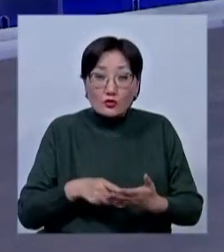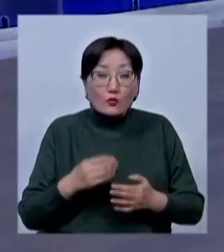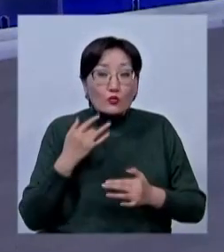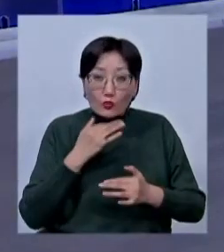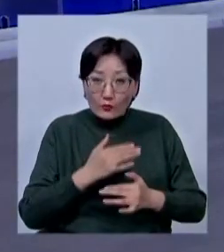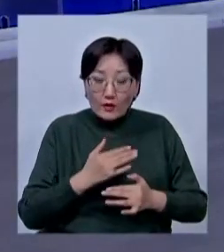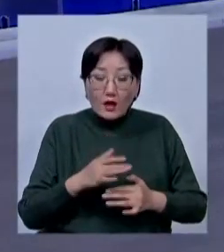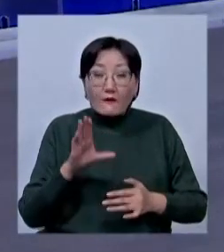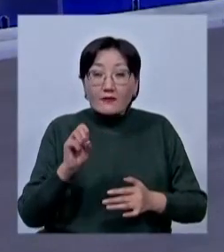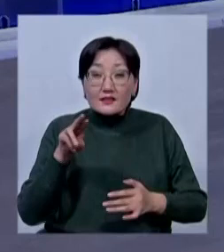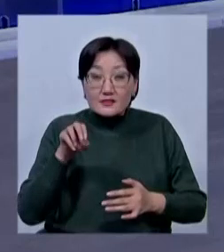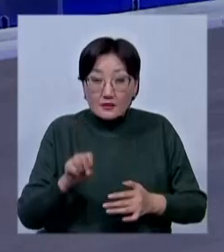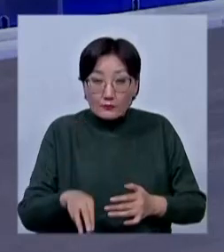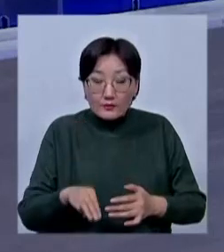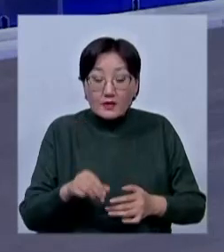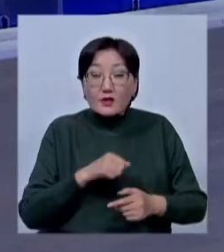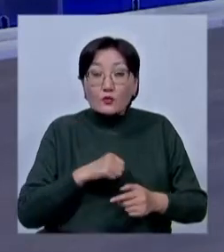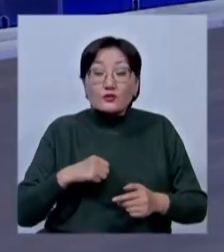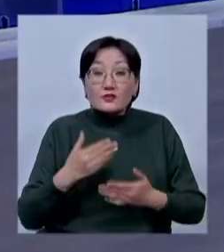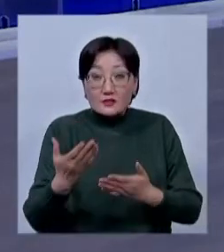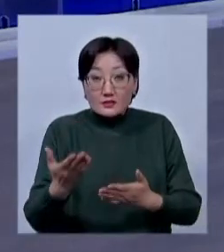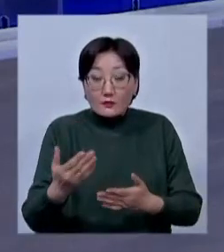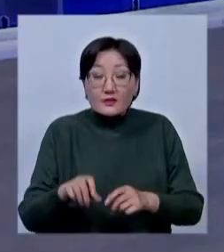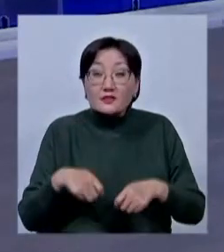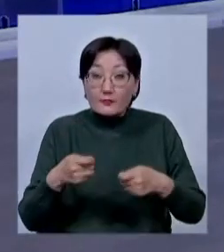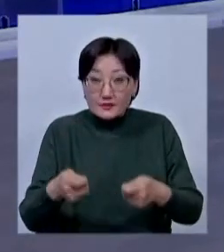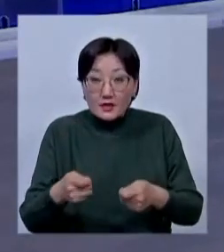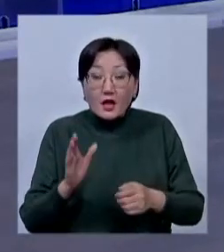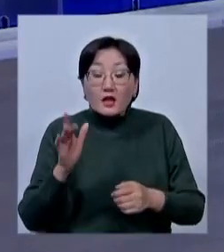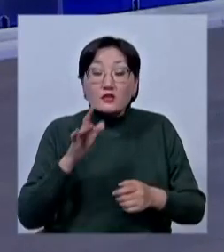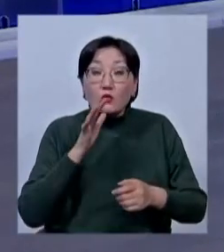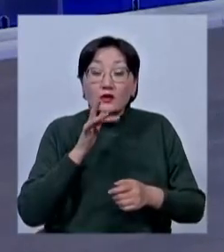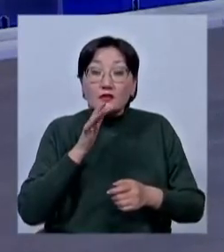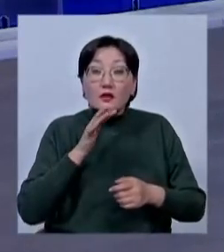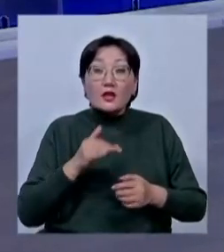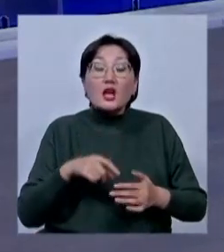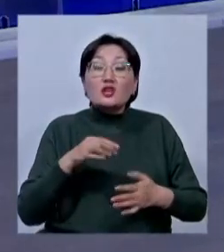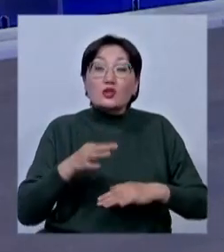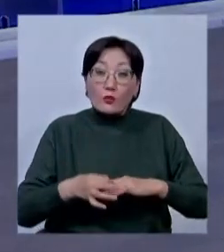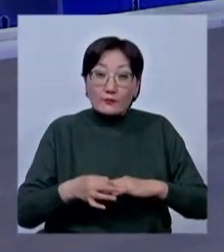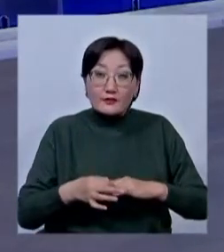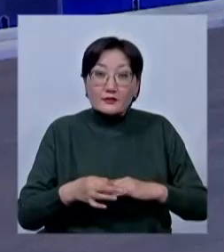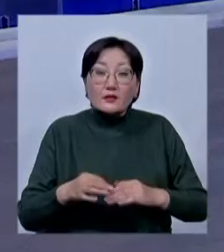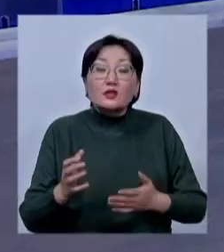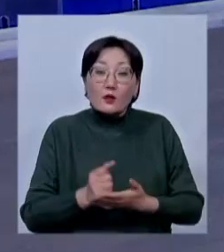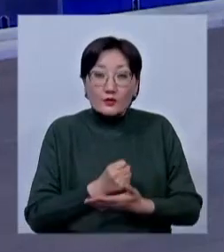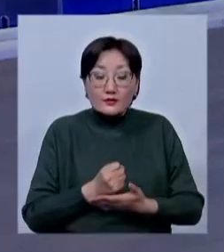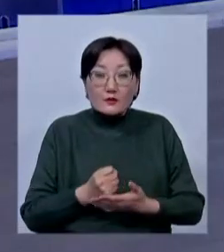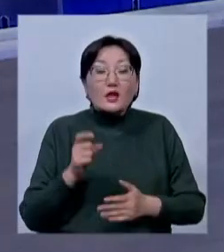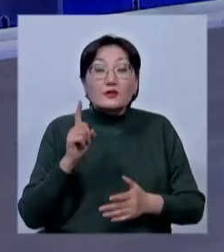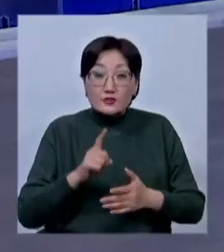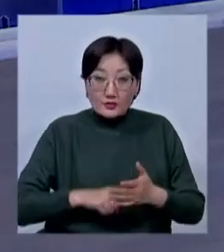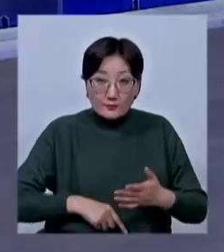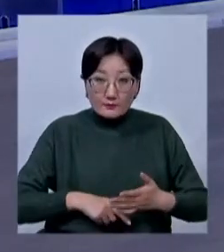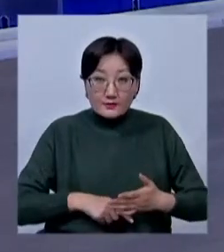көп. WhatsApp-қа біз енді оны өзіңізге тапсырамыз. Алдағы уақытта жауабын табат деген